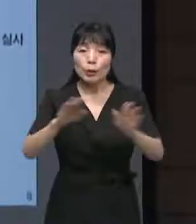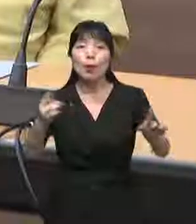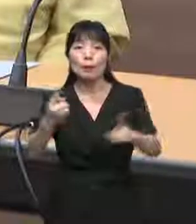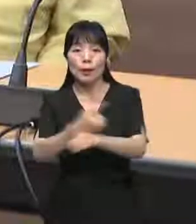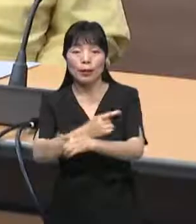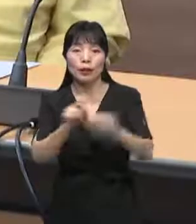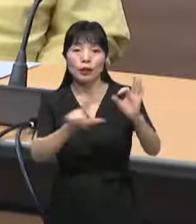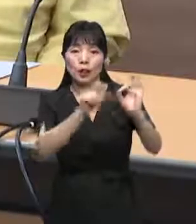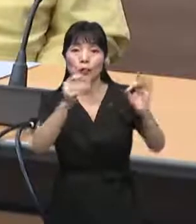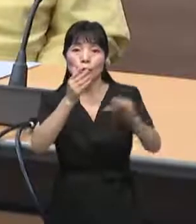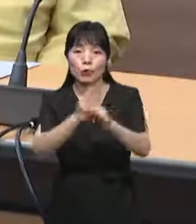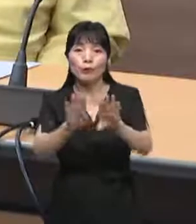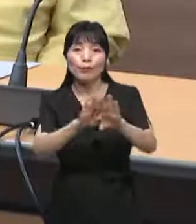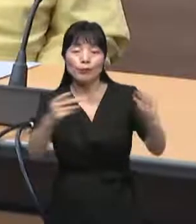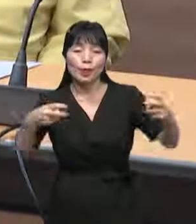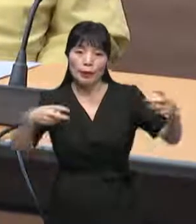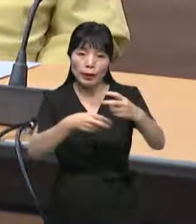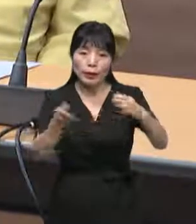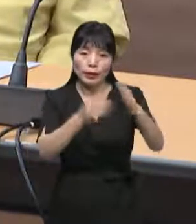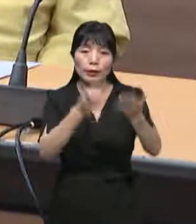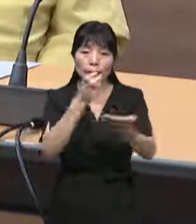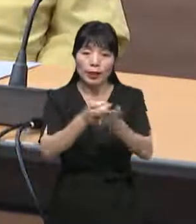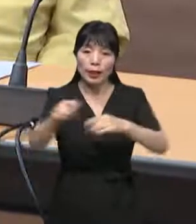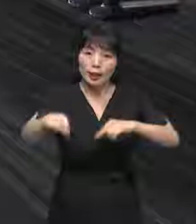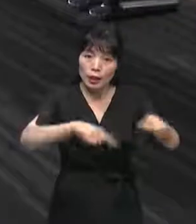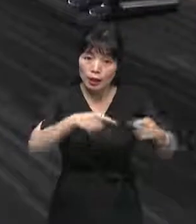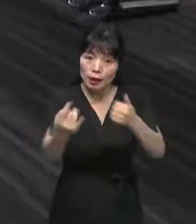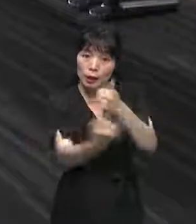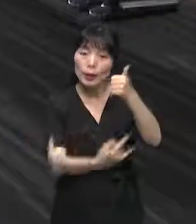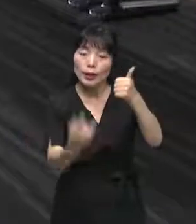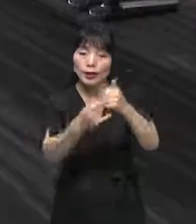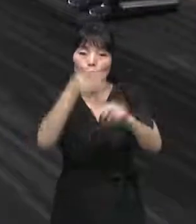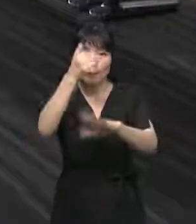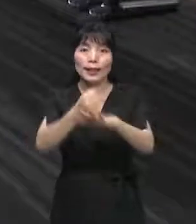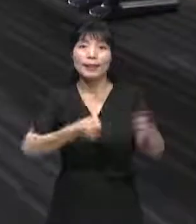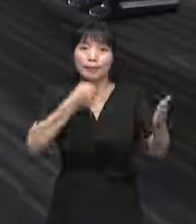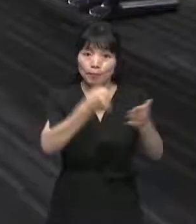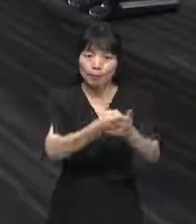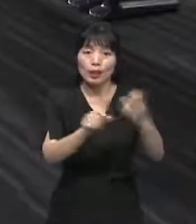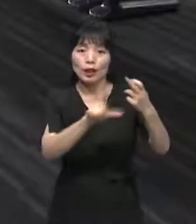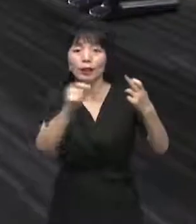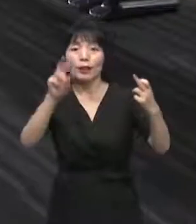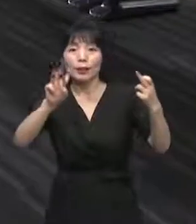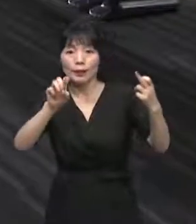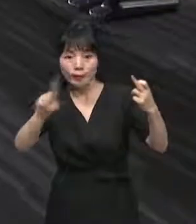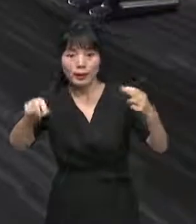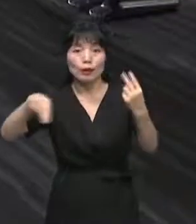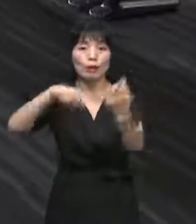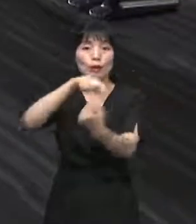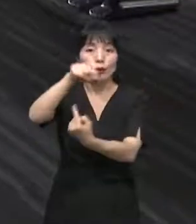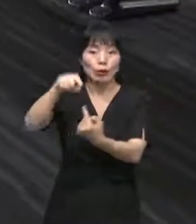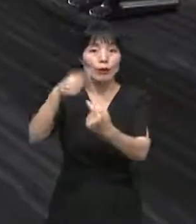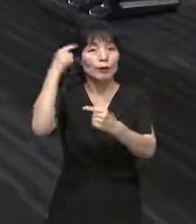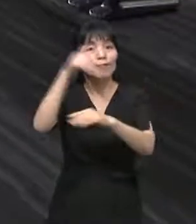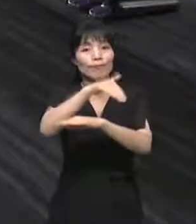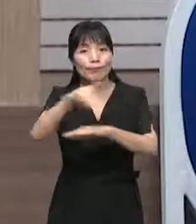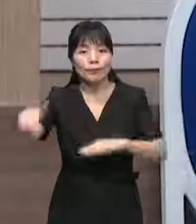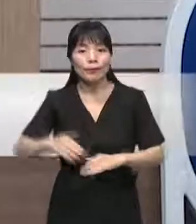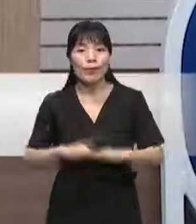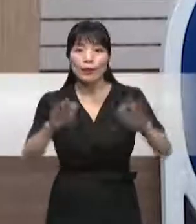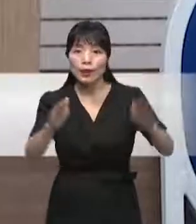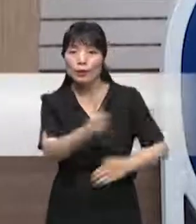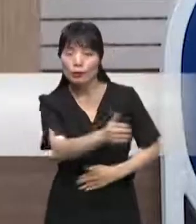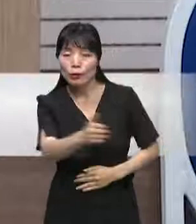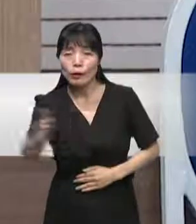10월 중 열리는 버스정책위원회에서 최종 확정하고 12월 말부터 운행할 예정입니다.